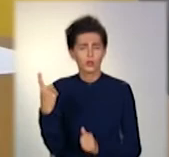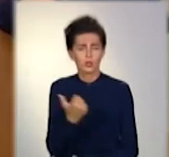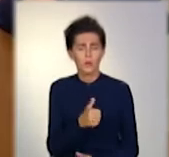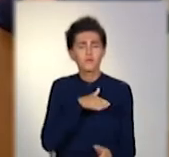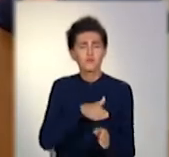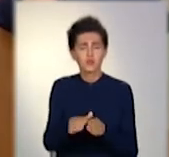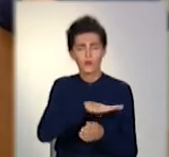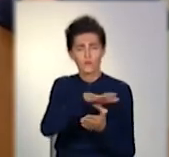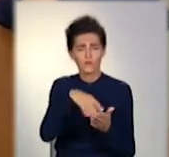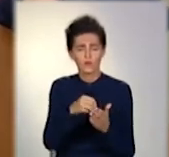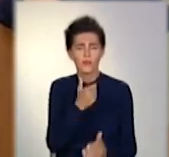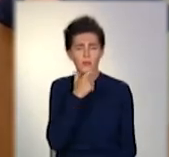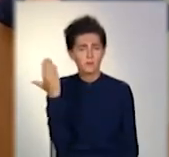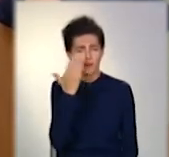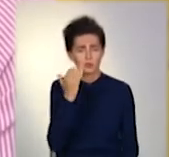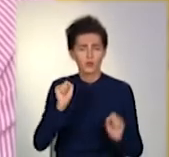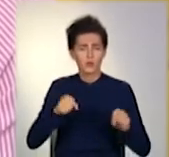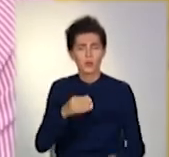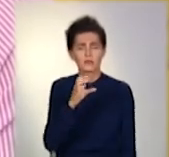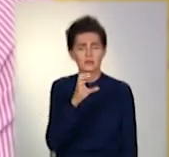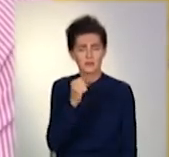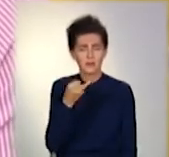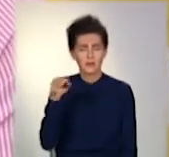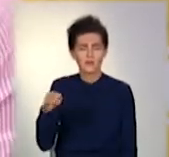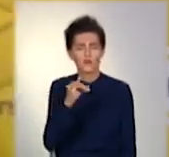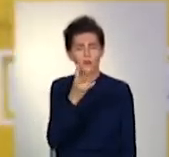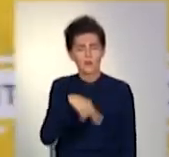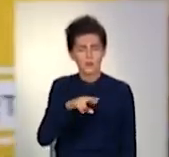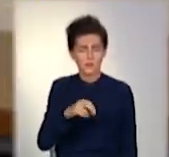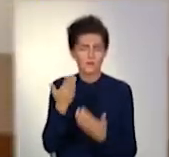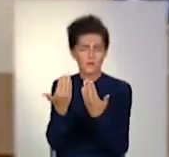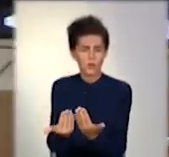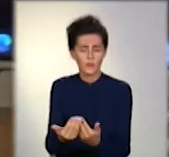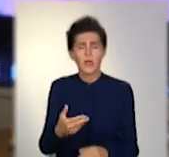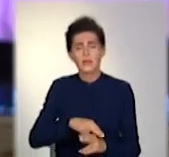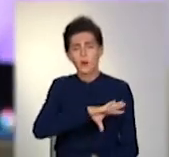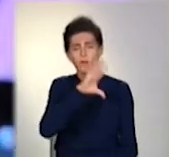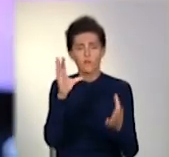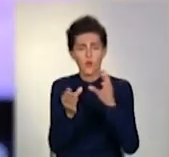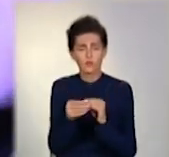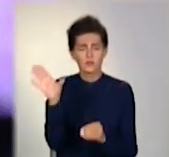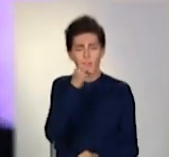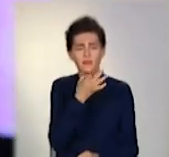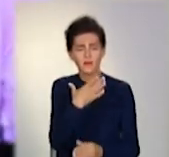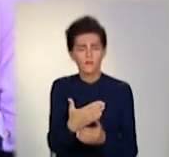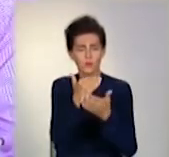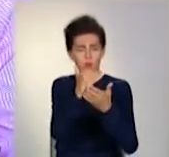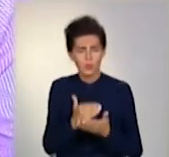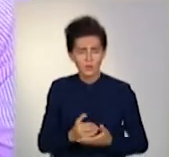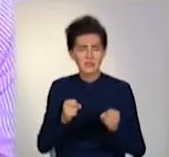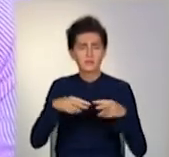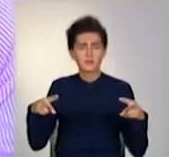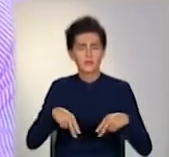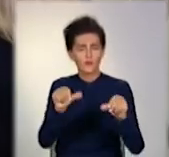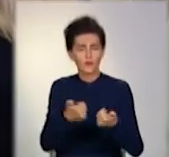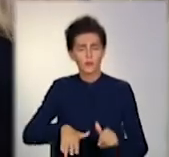версію ефіру можна побачити на сторінках фонду Ріната Ахметова в соціальних мережах. Загальне охоплення проєкту на діджитал-майданчиках